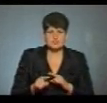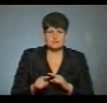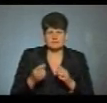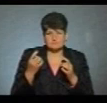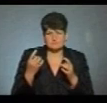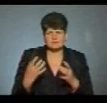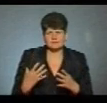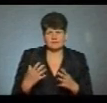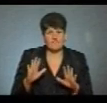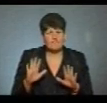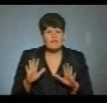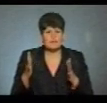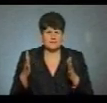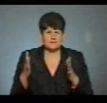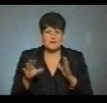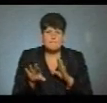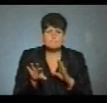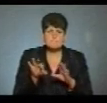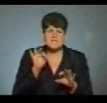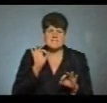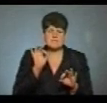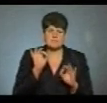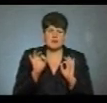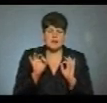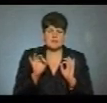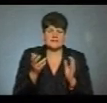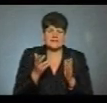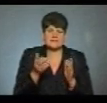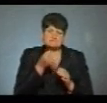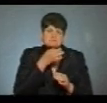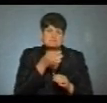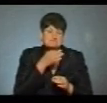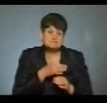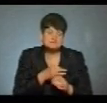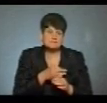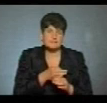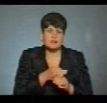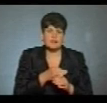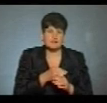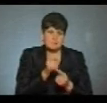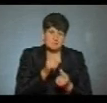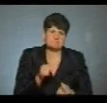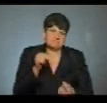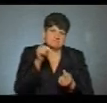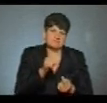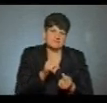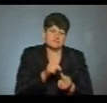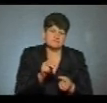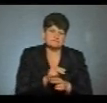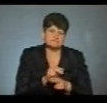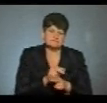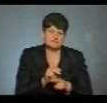так, випадково підібрати якийсь препарат, який виявився би більш-менш ефективним